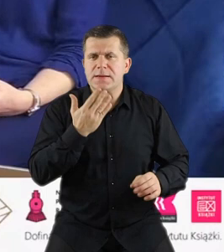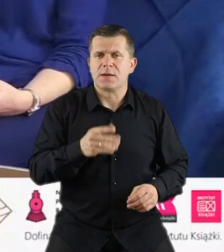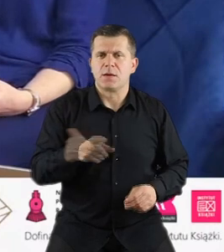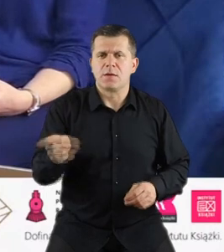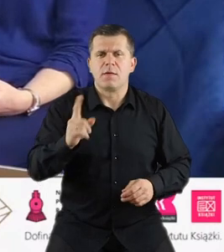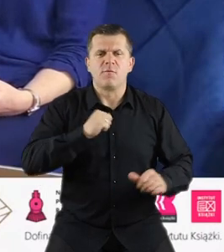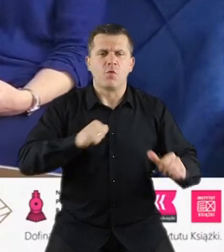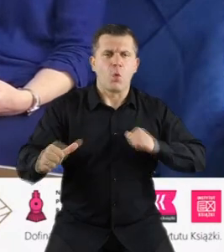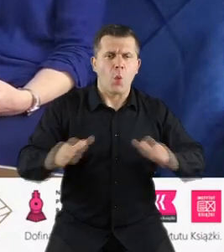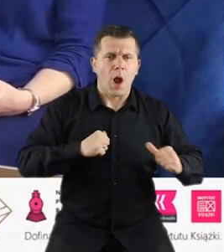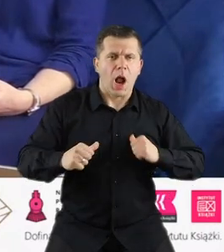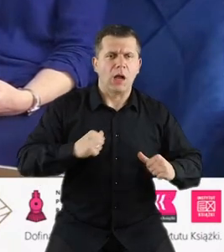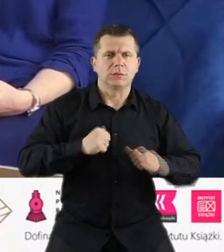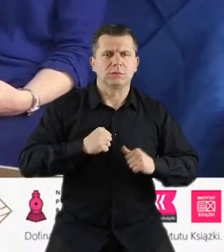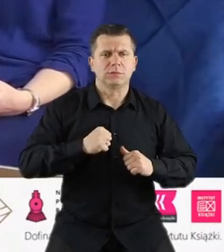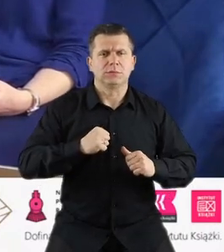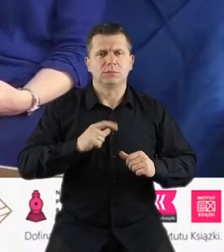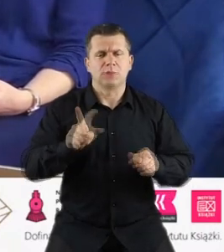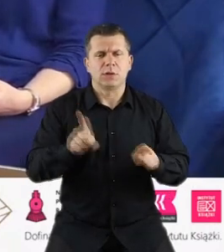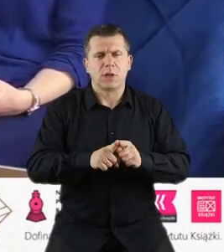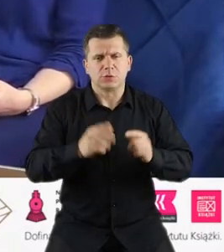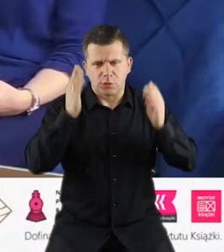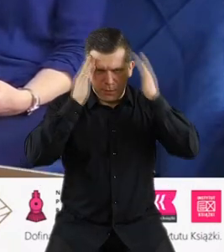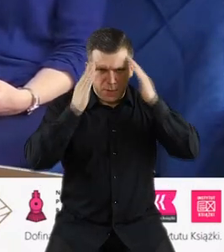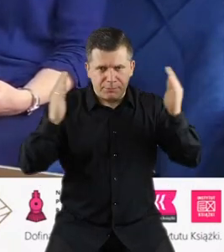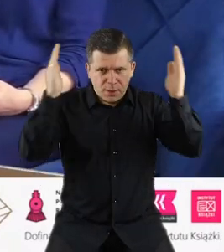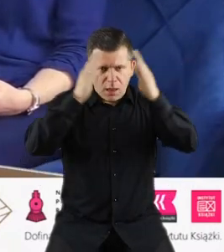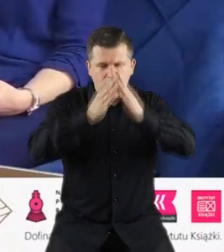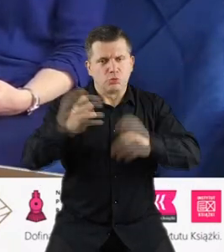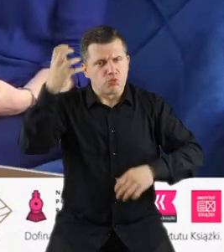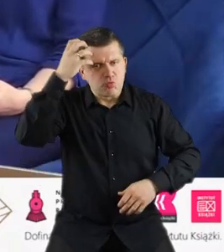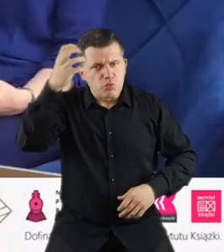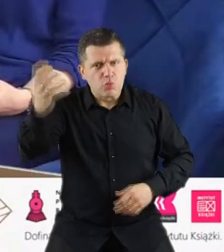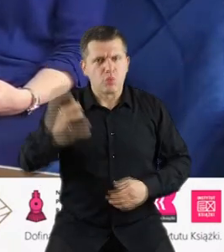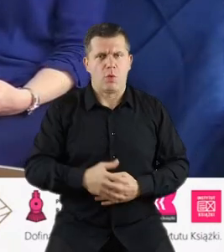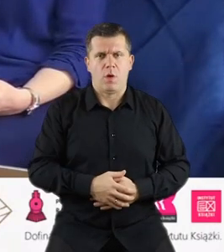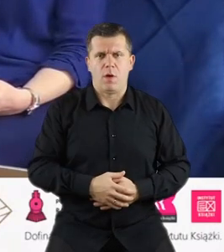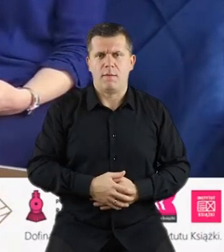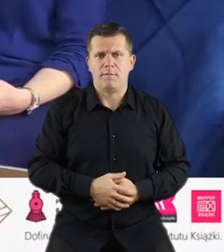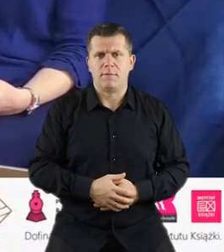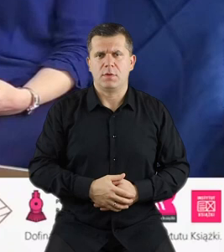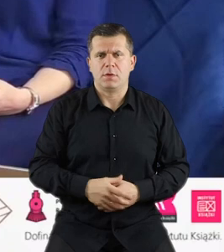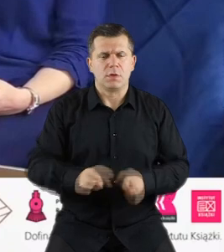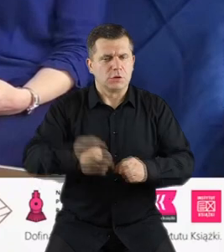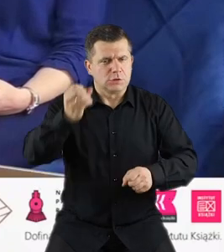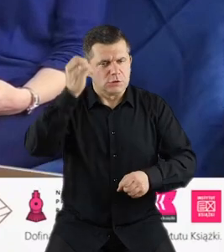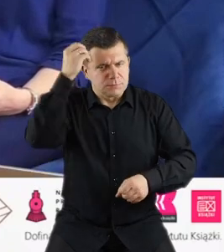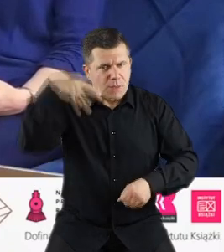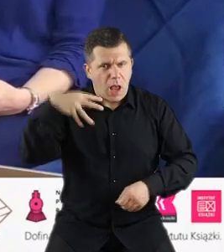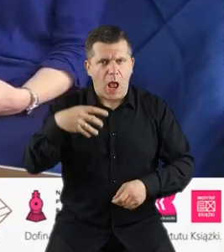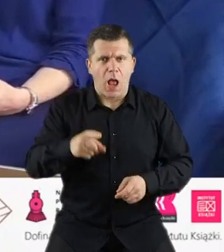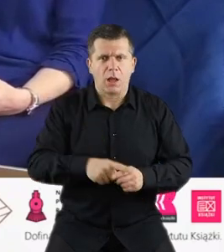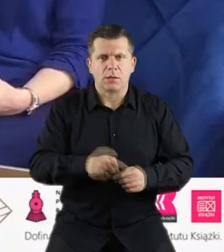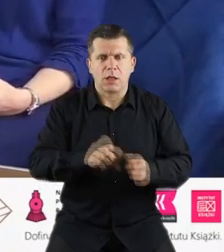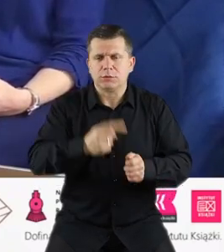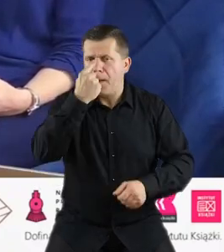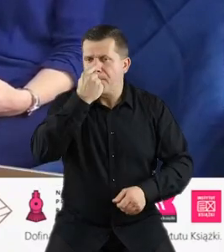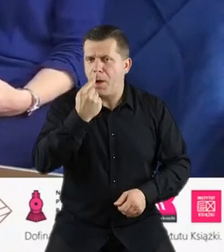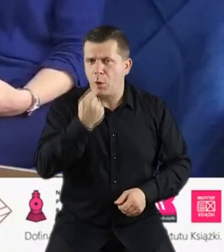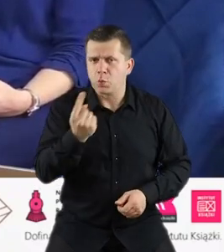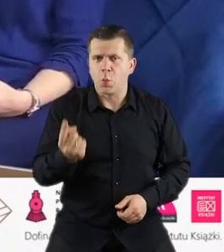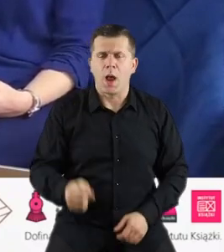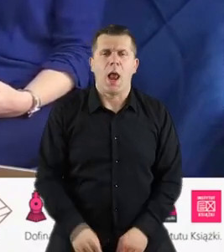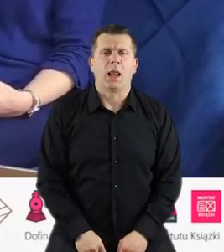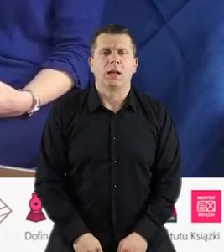właśnie władcy, monarchowie, papieże, królowie, prawda? Pan tu wspominał królu Hiszpanii, królu Portugalii.